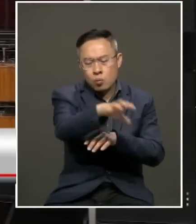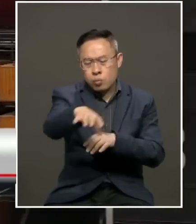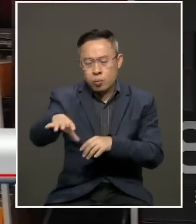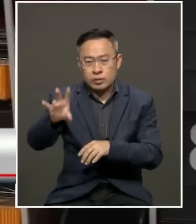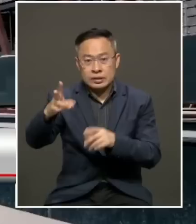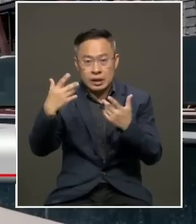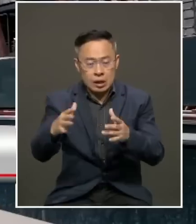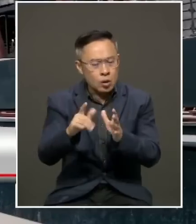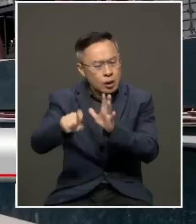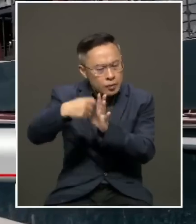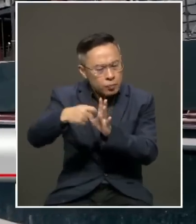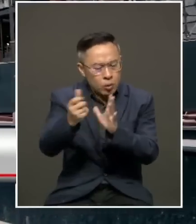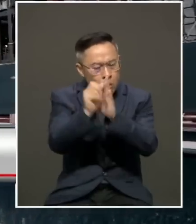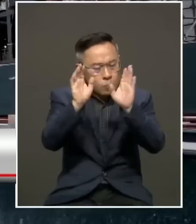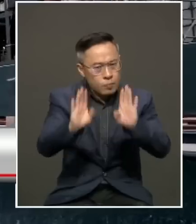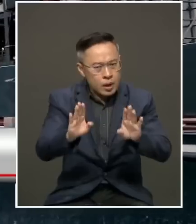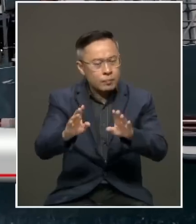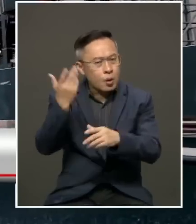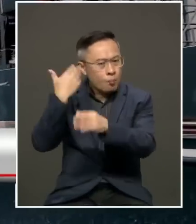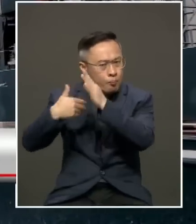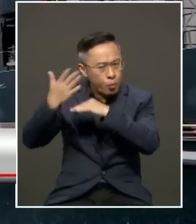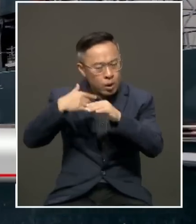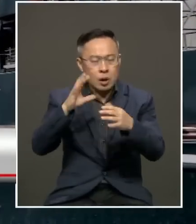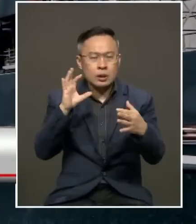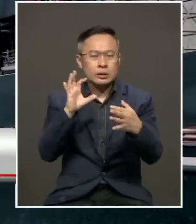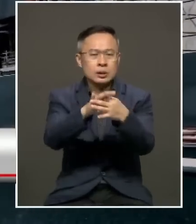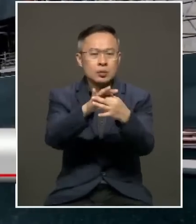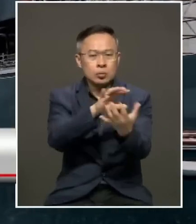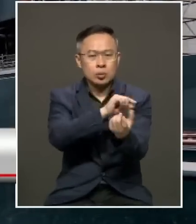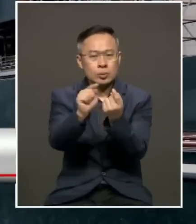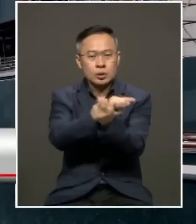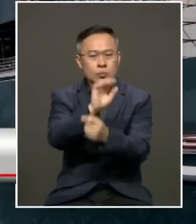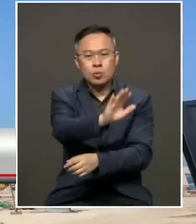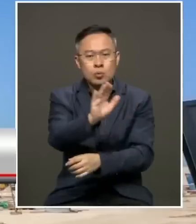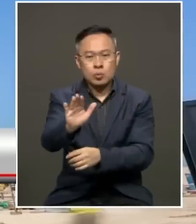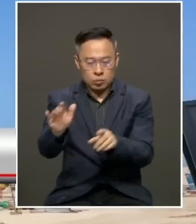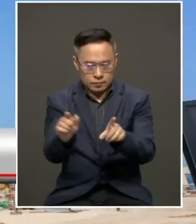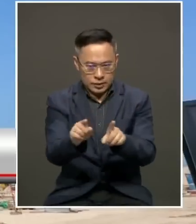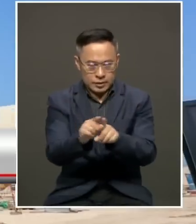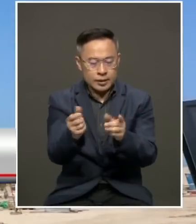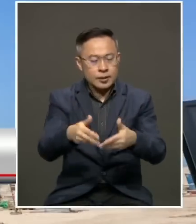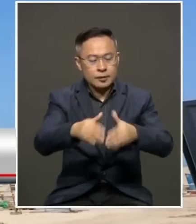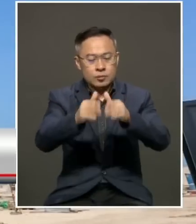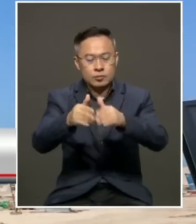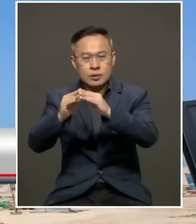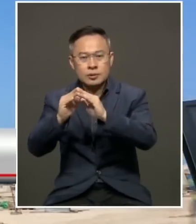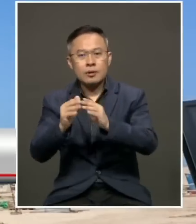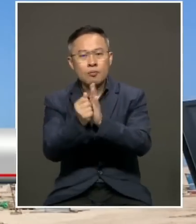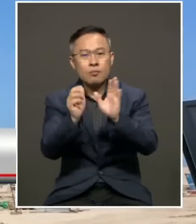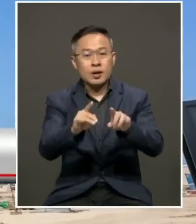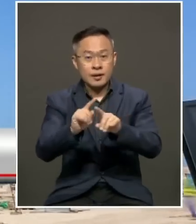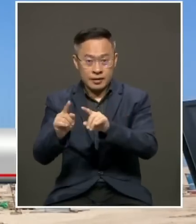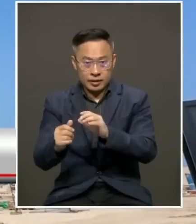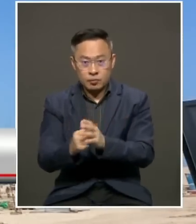แล้วก็พยายามตั้งให้มีวัฒนธรรมของพื้นถิ่นนั้นเกี่ยวข้องกับการสร้างสนามไปด้วยใช่ลักษณะเนี้ย